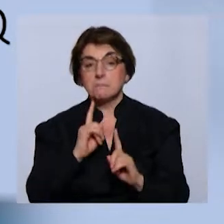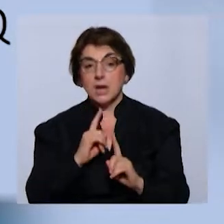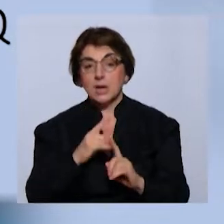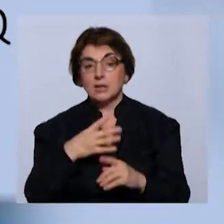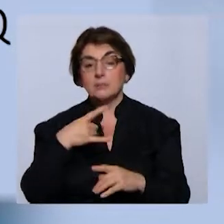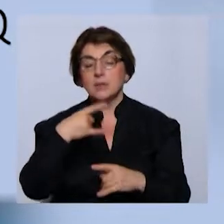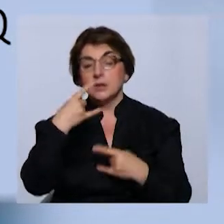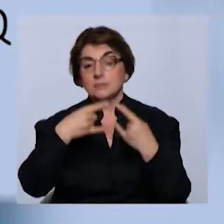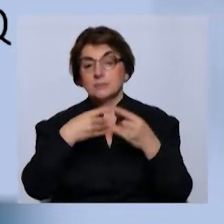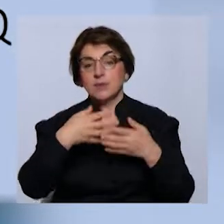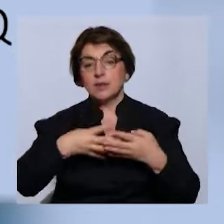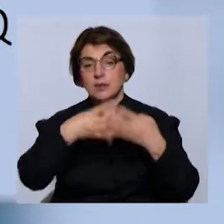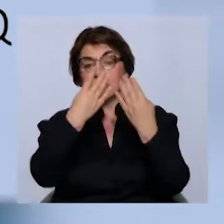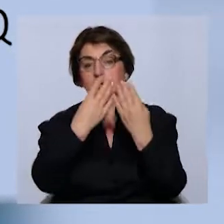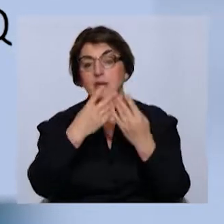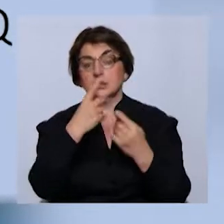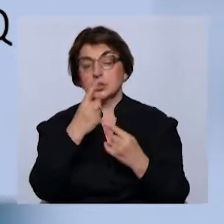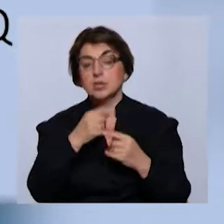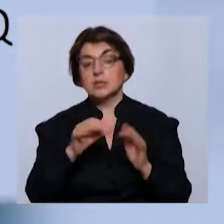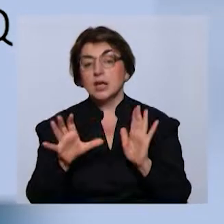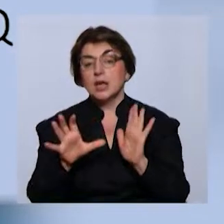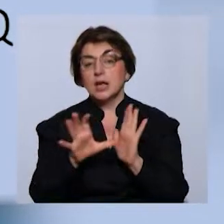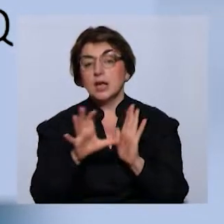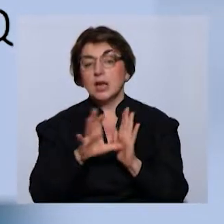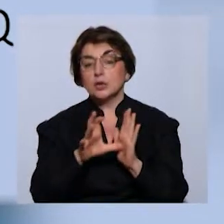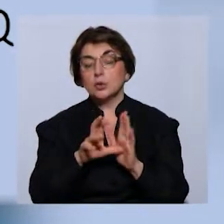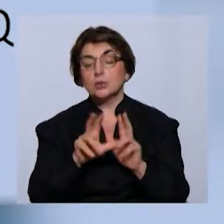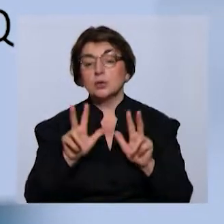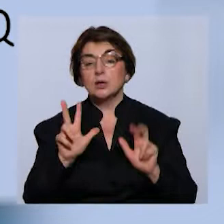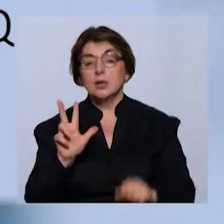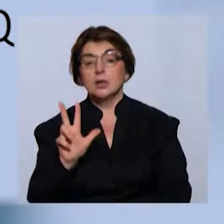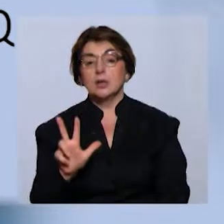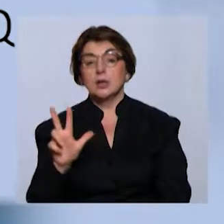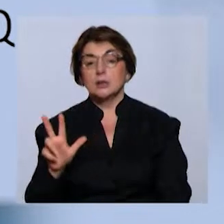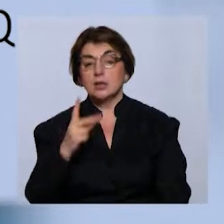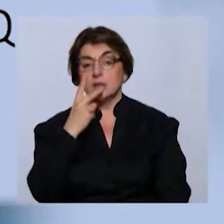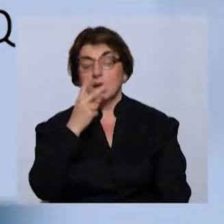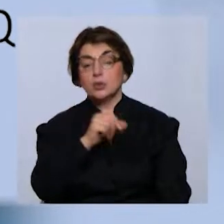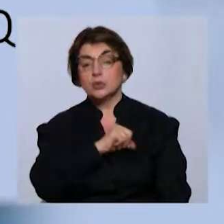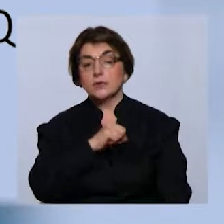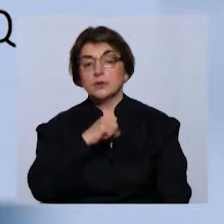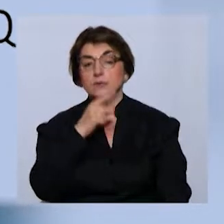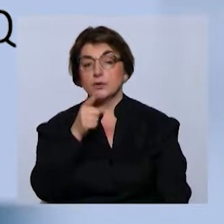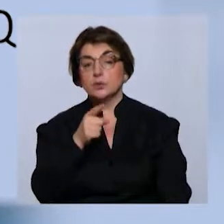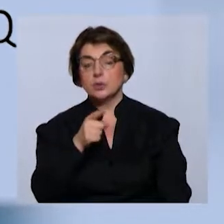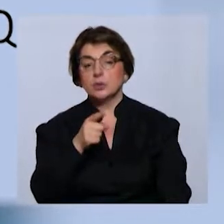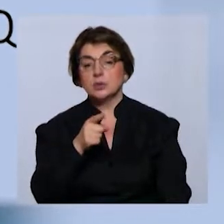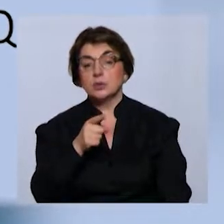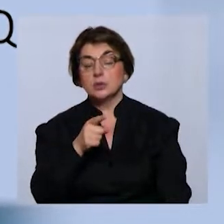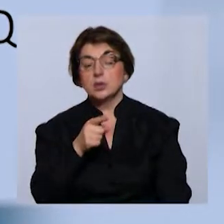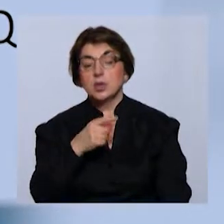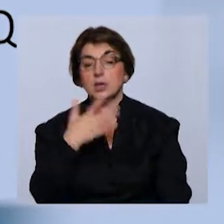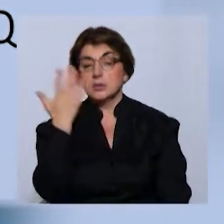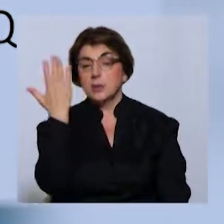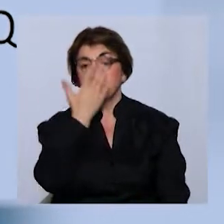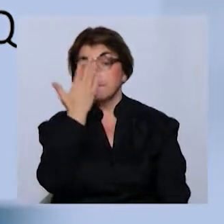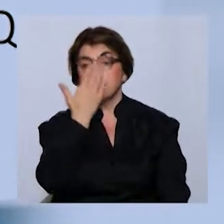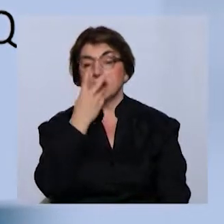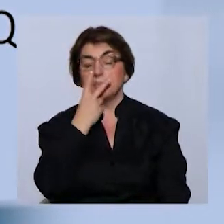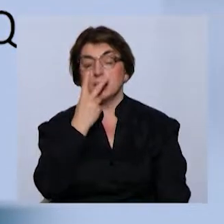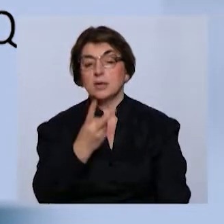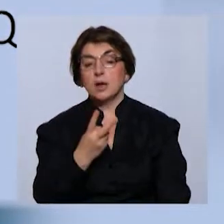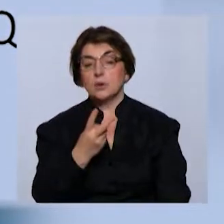ეკრანზე ჩანს ეს ელექტრონული მისამართი და მე ძალიან მინდა, რომ თქვენ აი ეს ფილმი ნახოთ